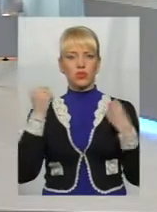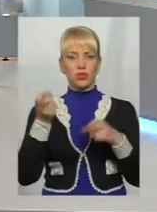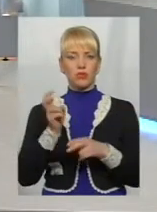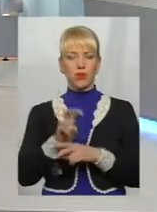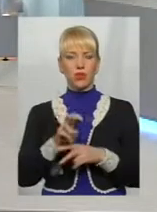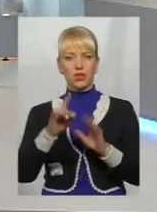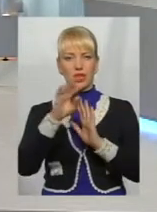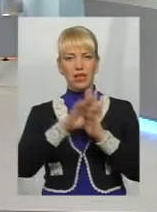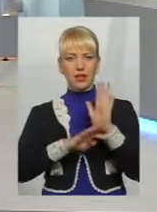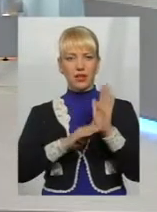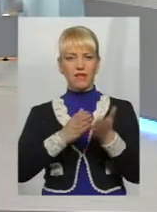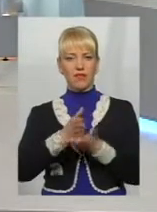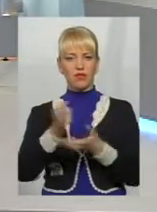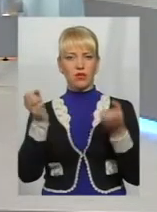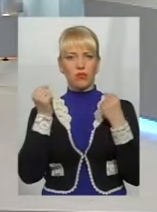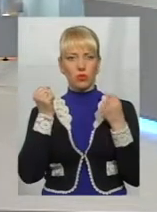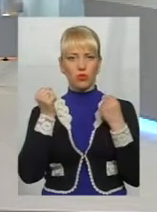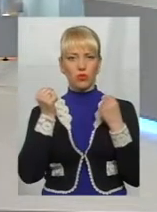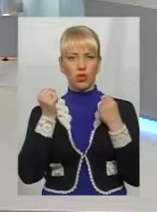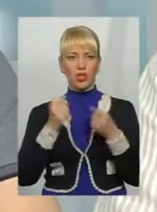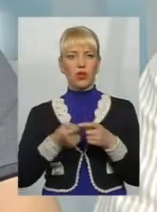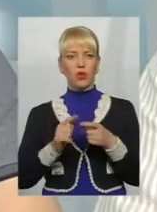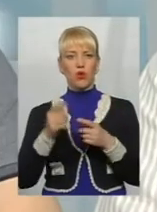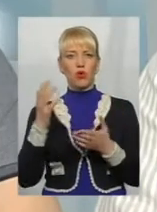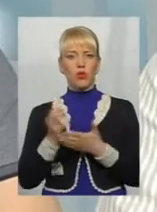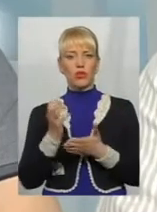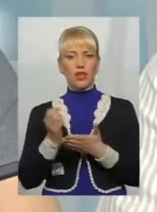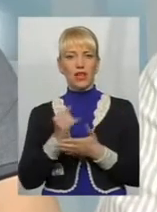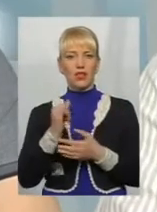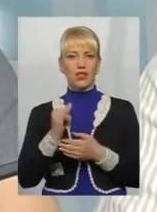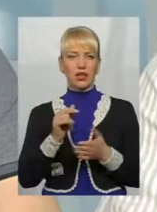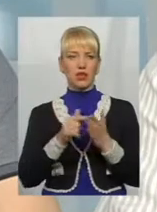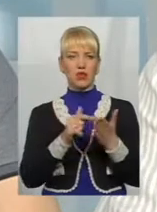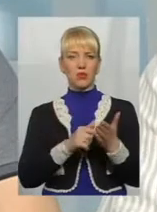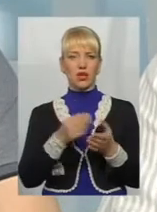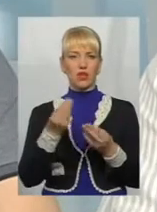рейтинг виду спорту, його досягнення, і розподіляються кошти